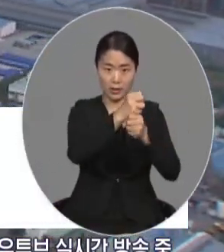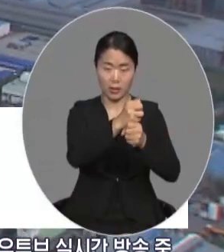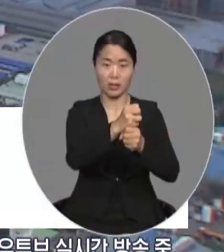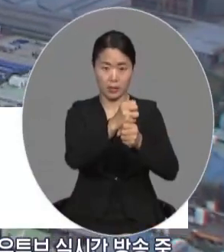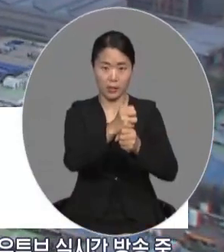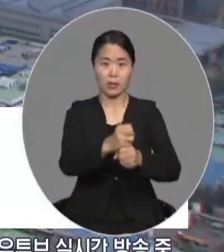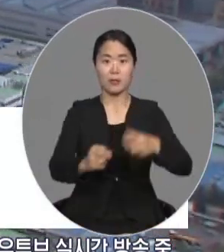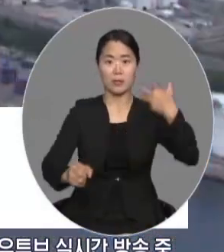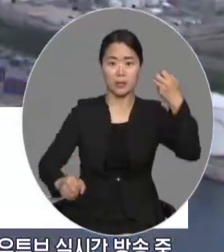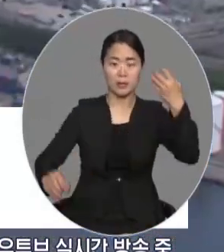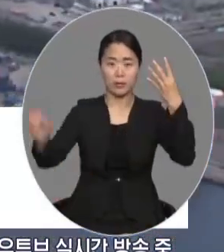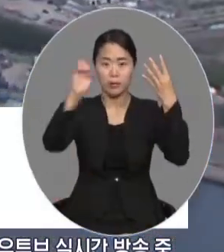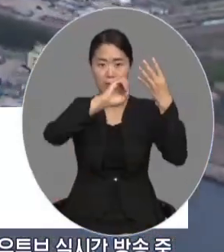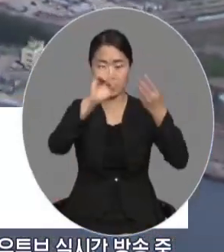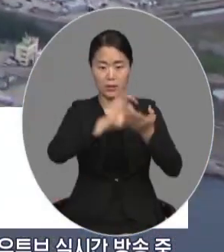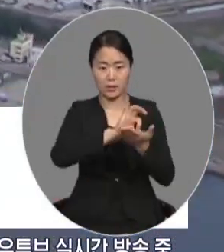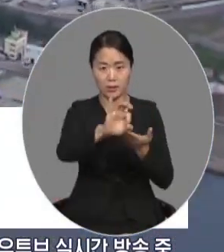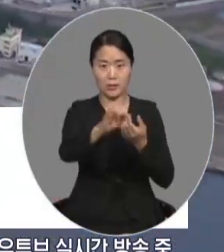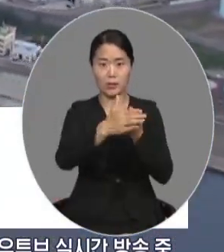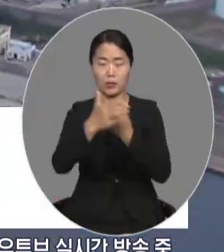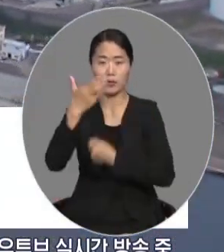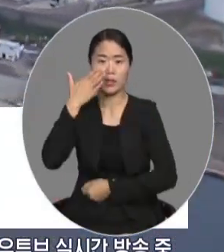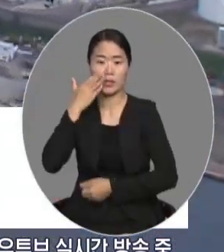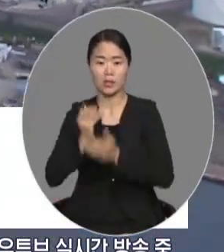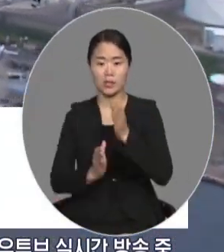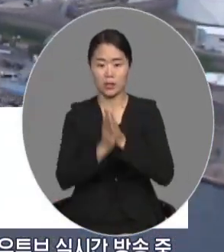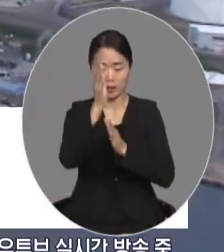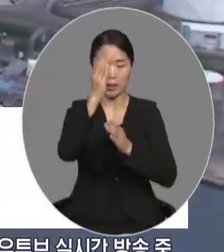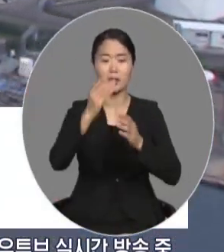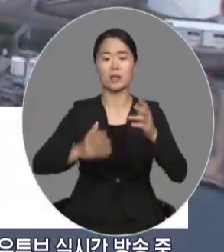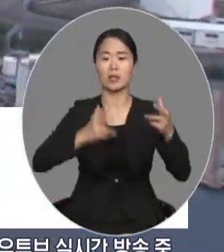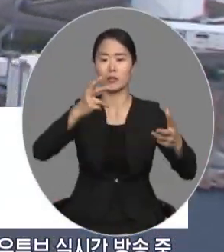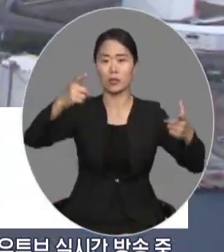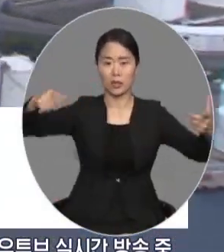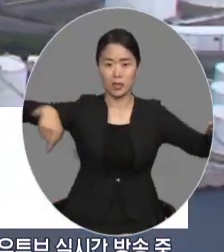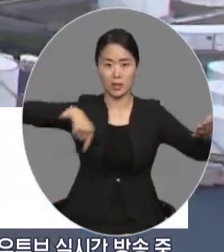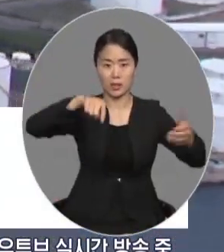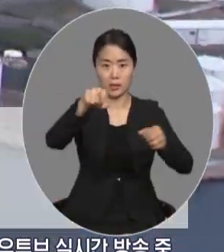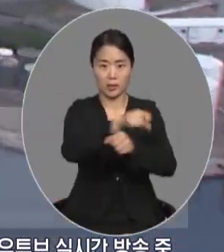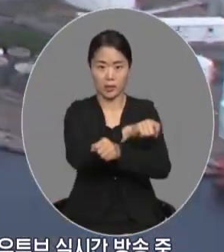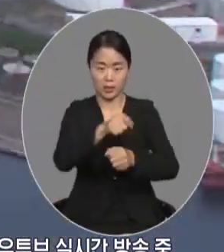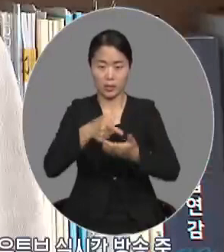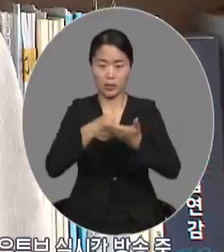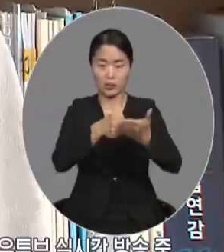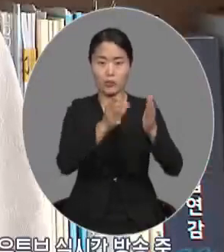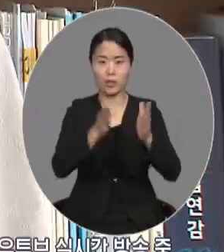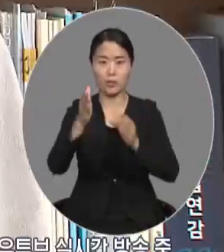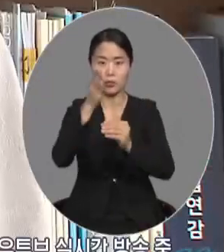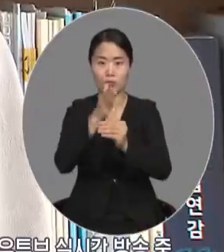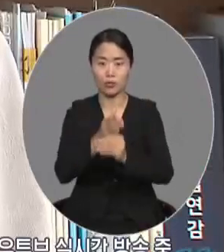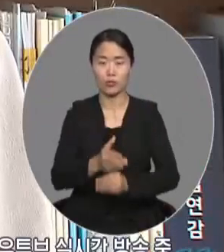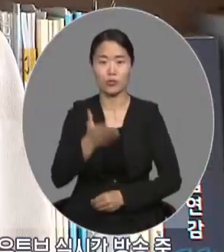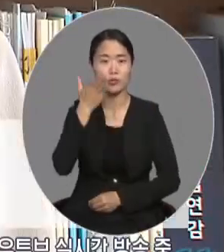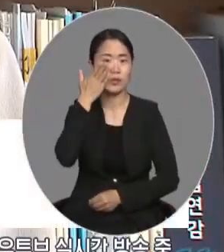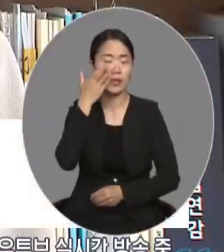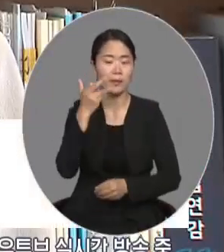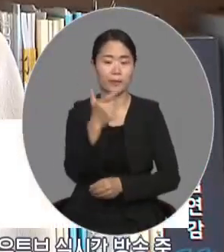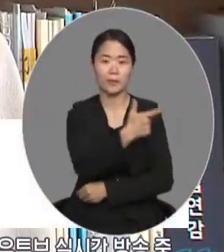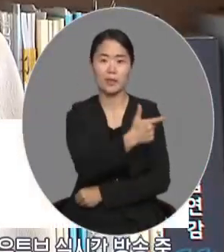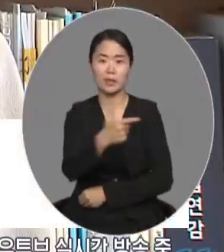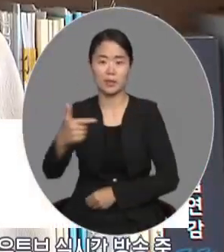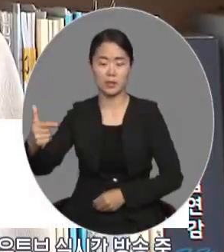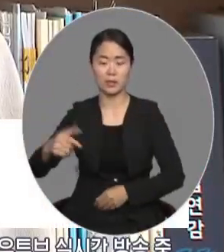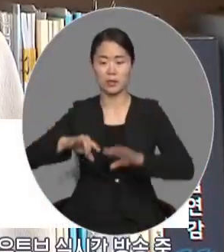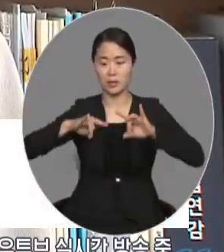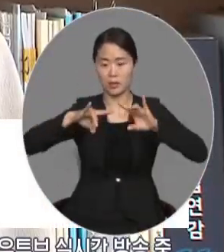82.4%를 소비하는 만큼 울산시는 산단 중심의 특화지역 신청을 준비 중입니다. 울산은 대규모의 전력